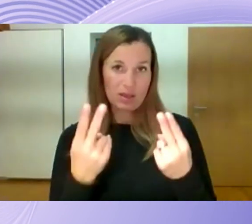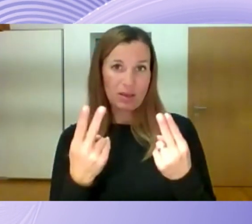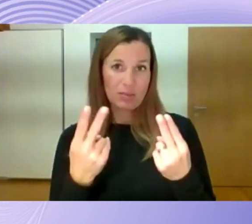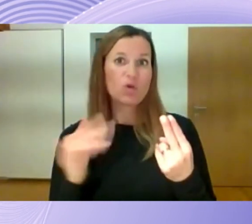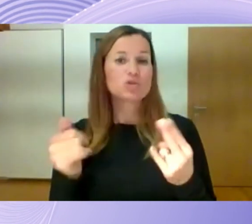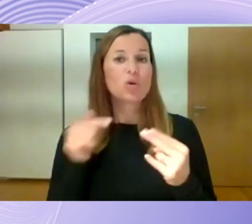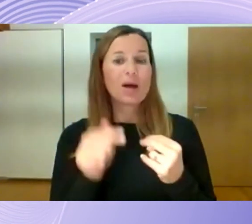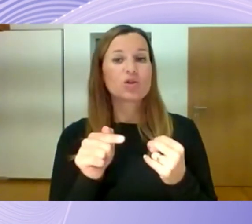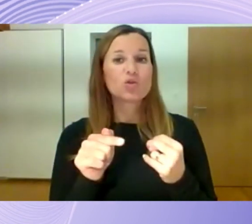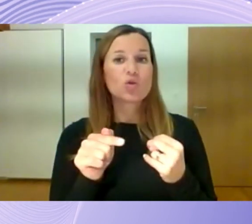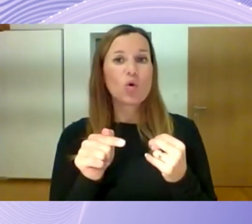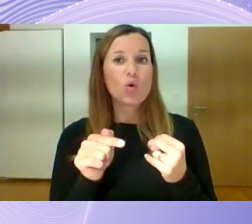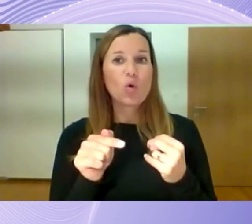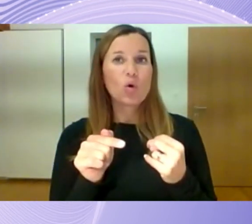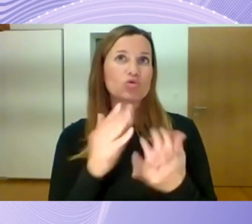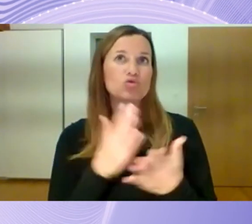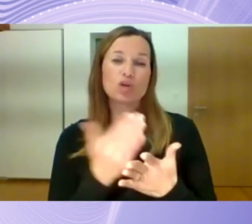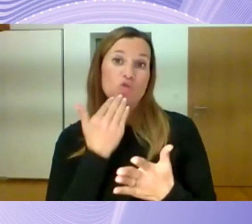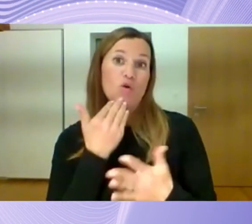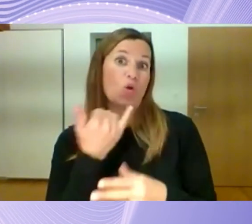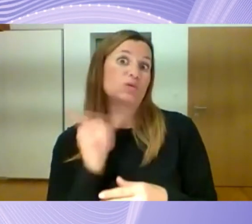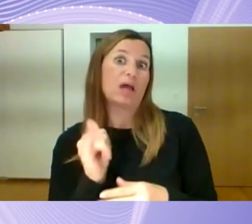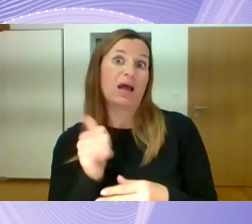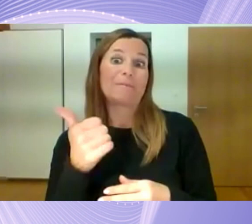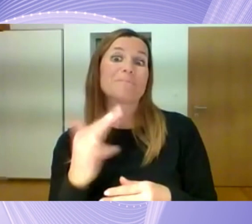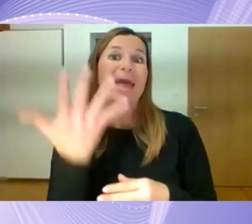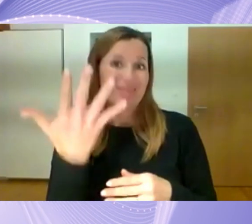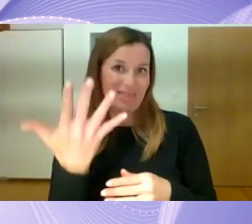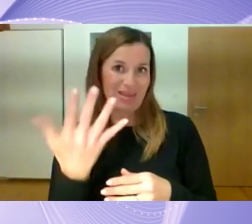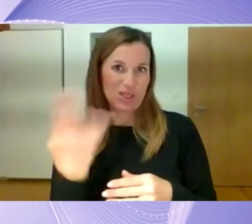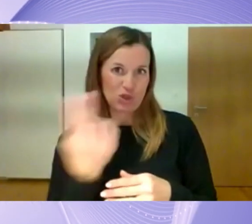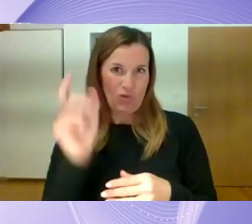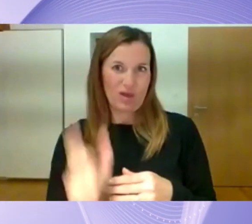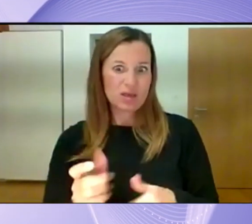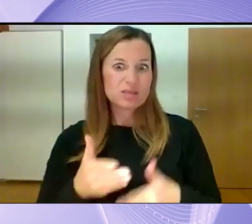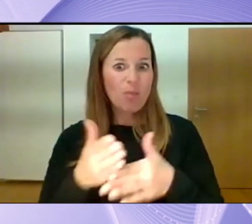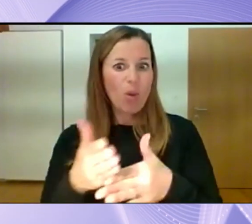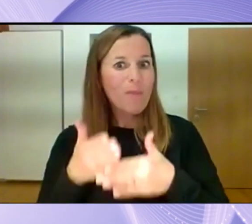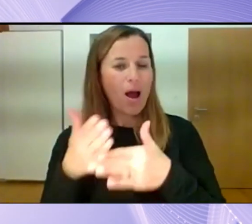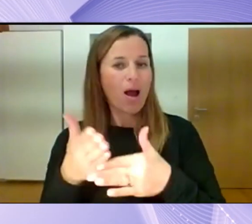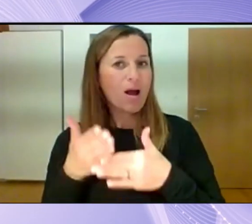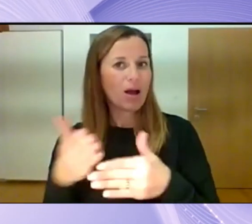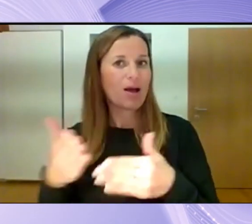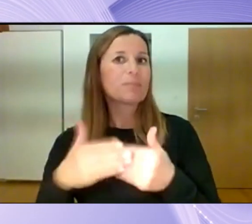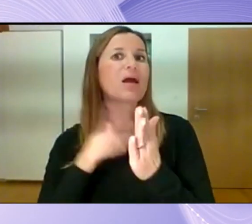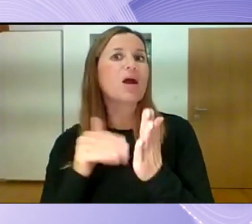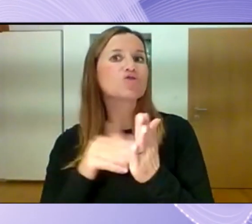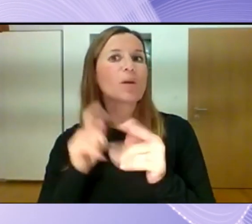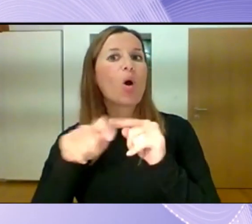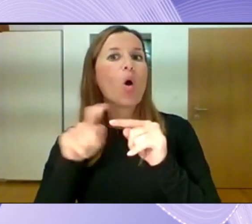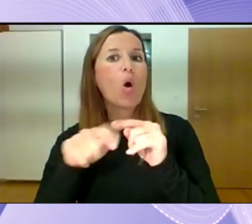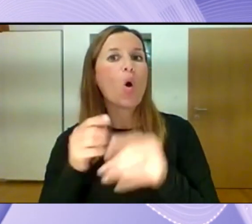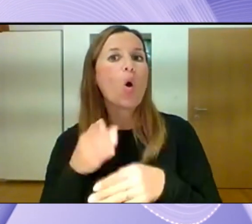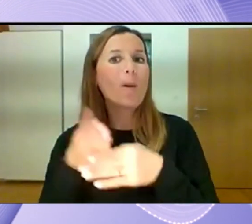to pravzaprav že skoraj vsak 5. Slovenec pomaga pri kakšnem inštrumentalnem opravilu. To bom potem na